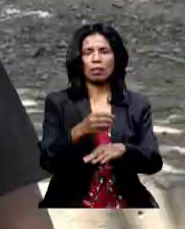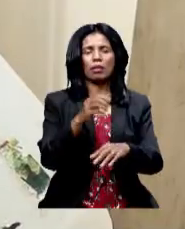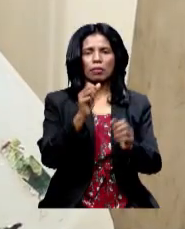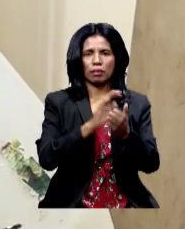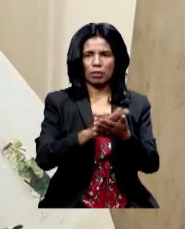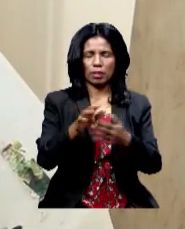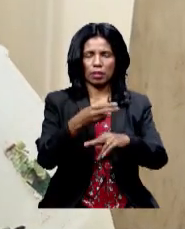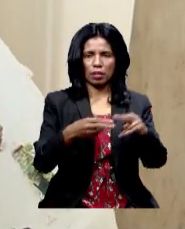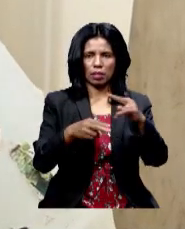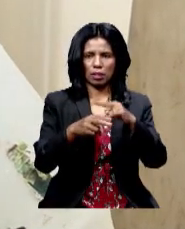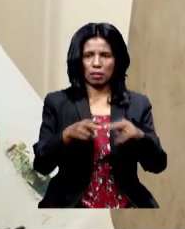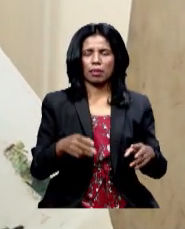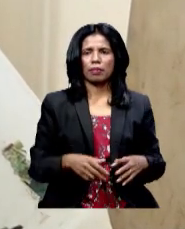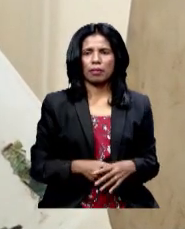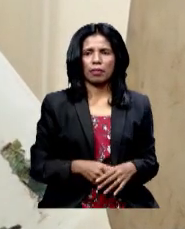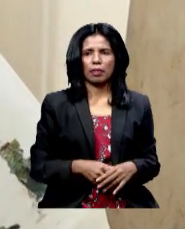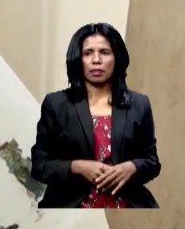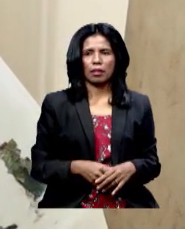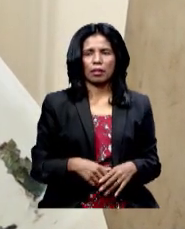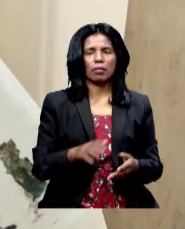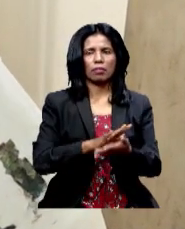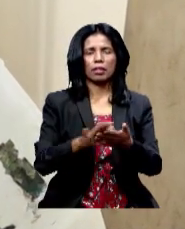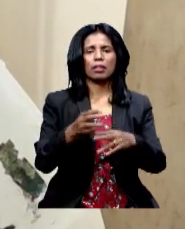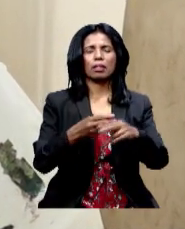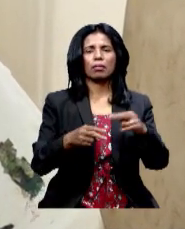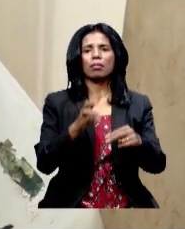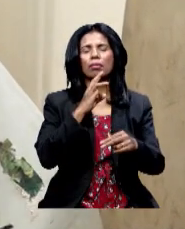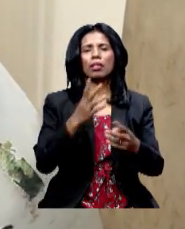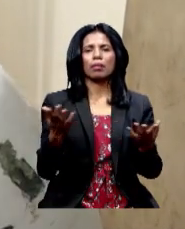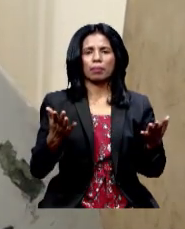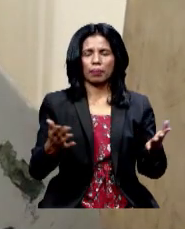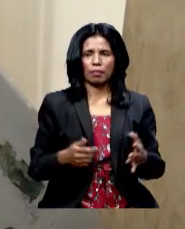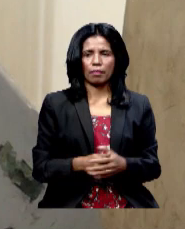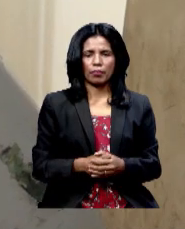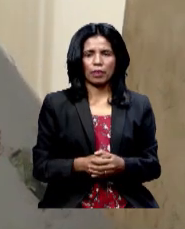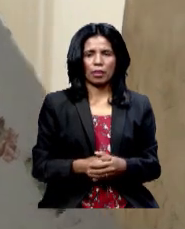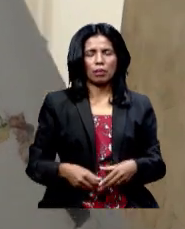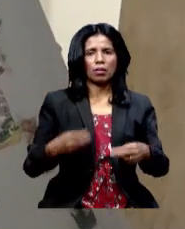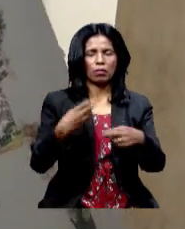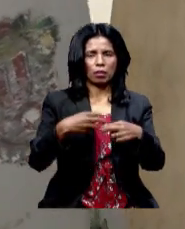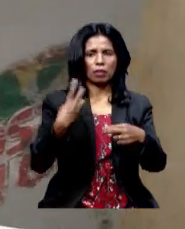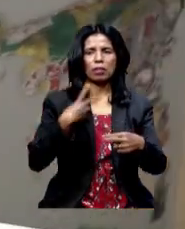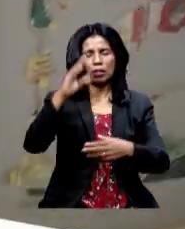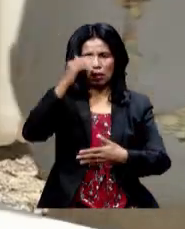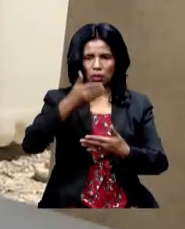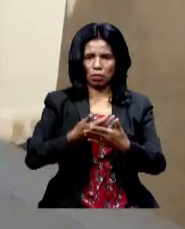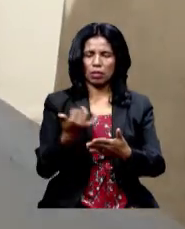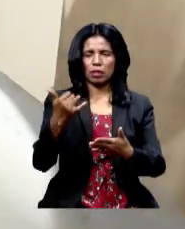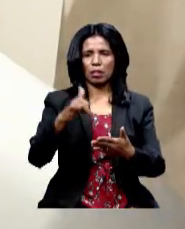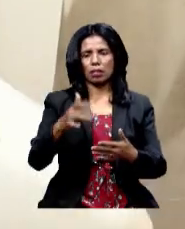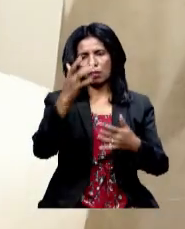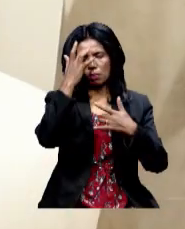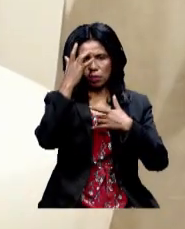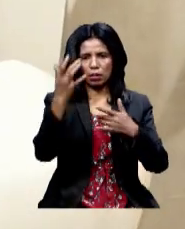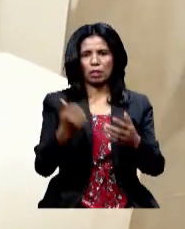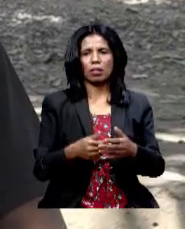faseliman. Antes dia atu hal. Mesti atu faseliman, B iha ne B atu faseliman. Ne, o prejudica bai tini awan sira, Atau moras mus